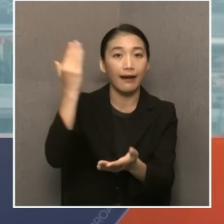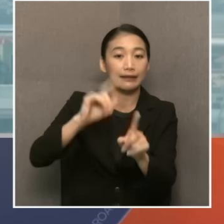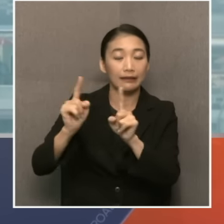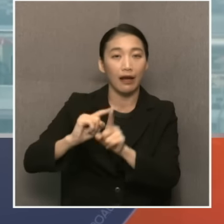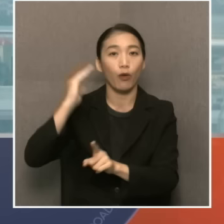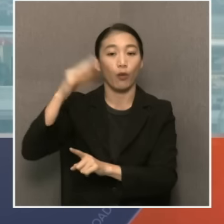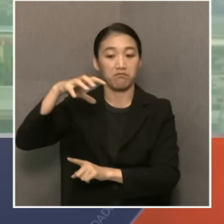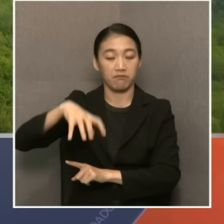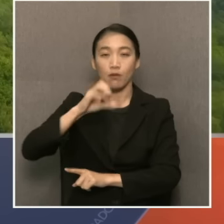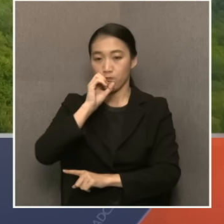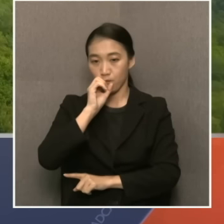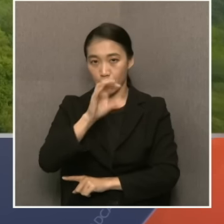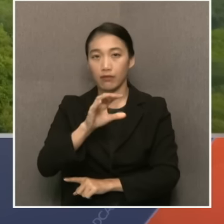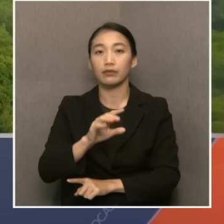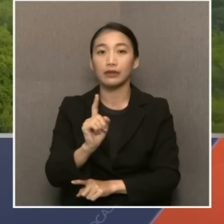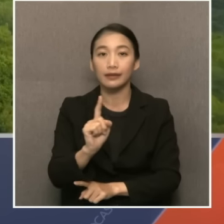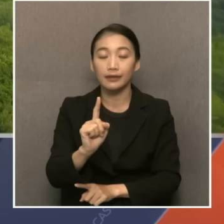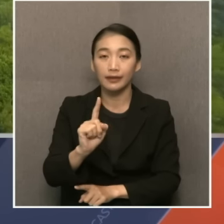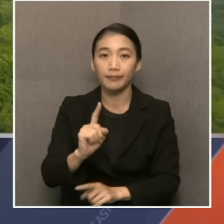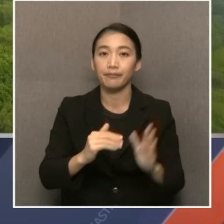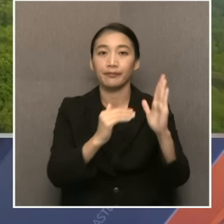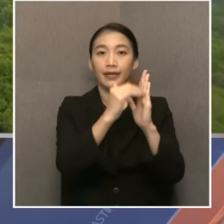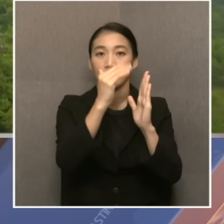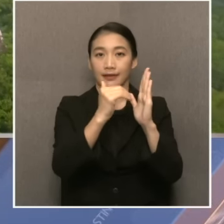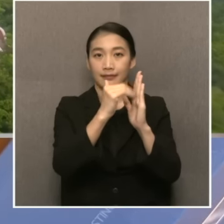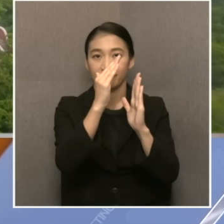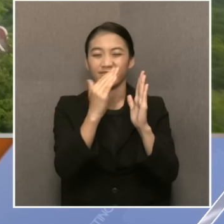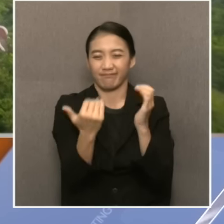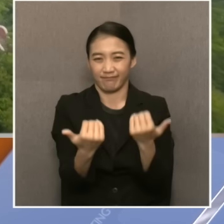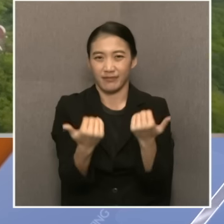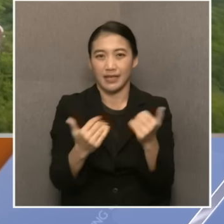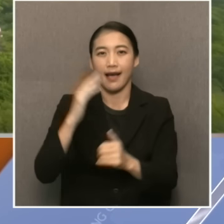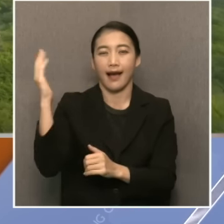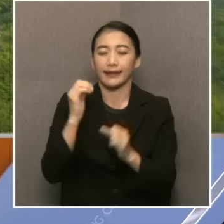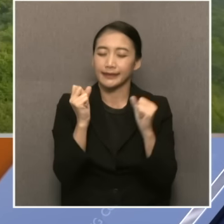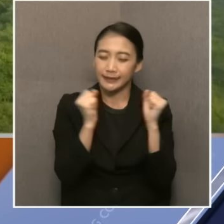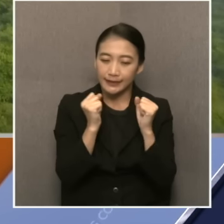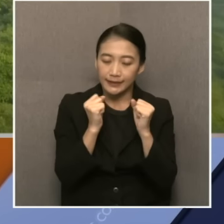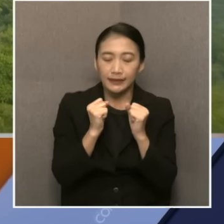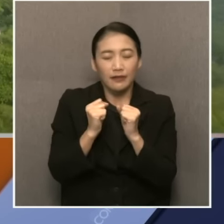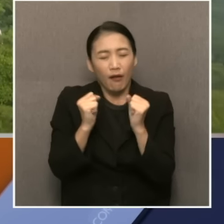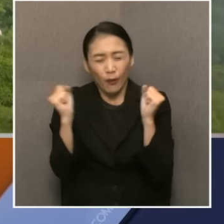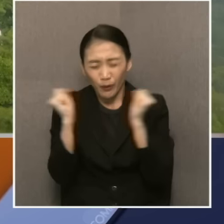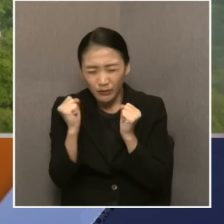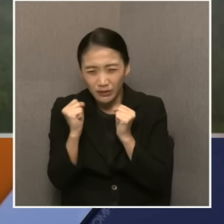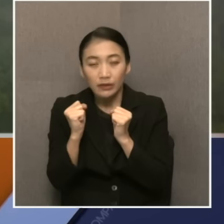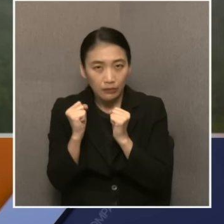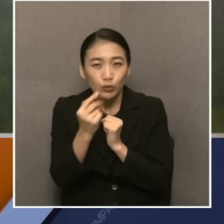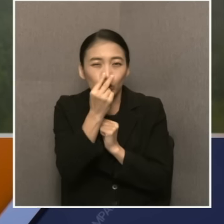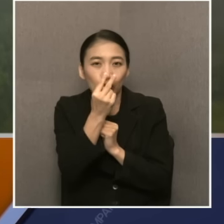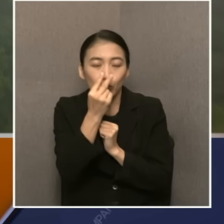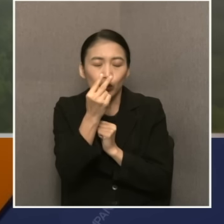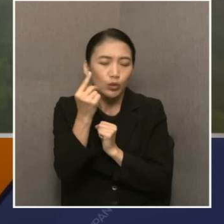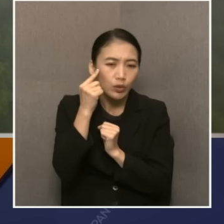ปิดเผยเอาไว้นะคะว่าสำหรับพื้นที่ภาคเหนือตอนบนค่ะอากาศก็ยังคงเย็นถึงหนาวนะคะนอกเหนือ จากนี้แล้วต้องติดตามกันค่ะเ